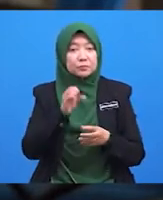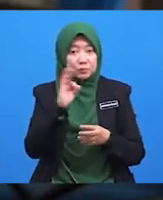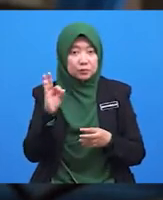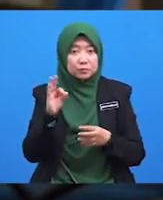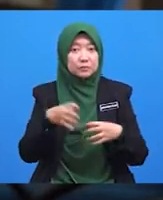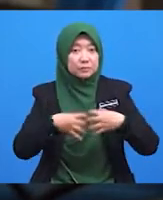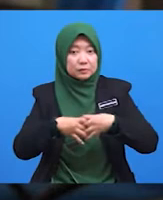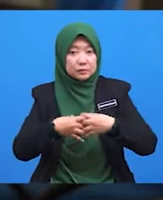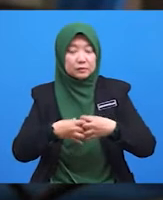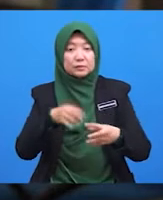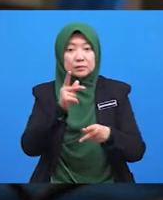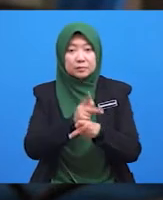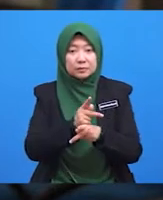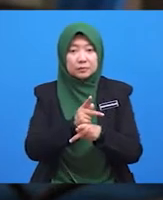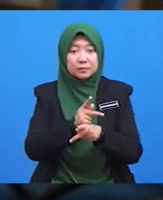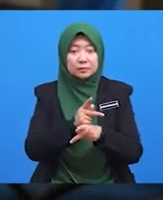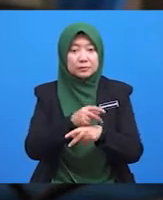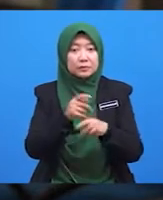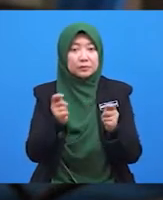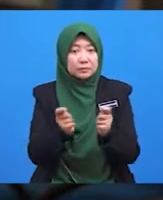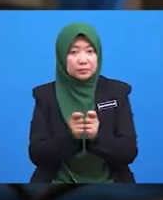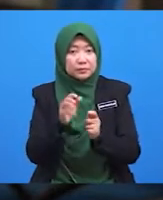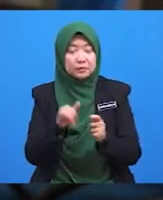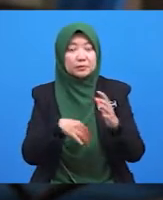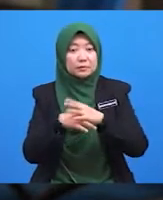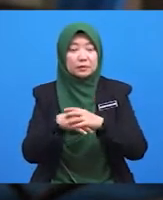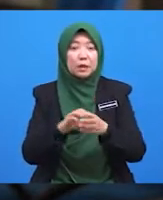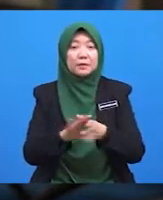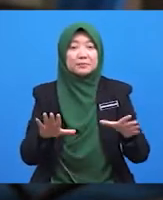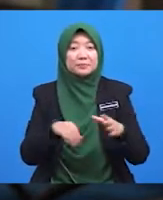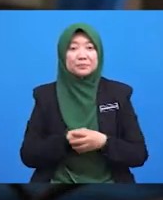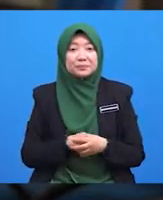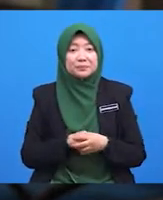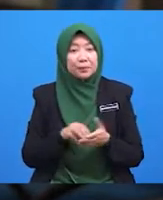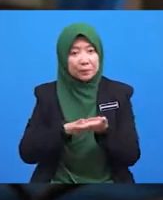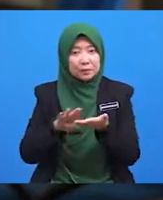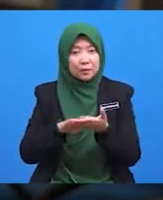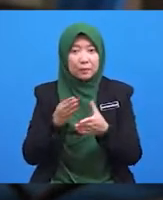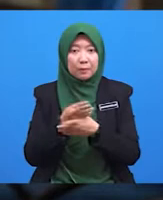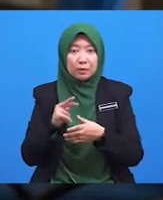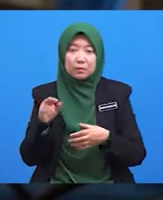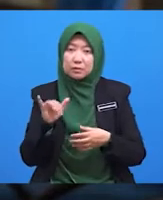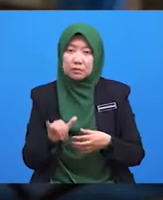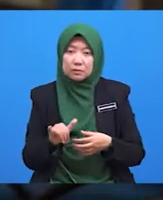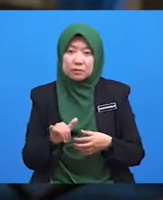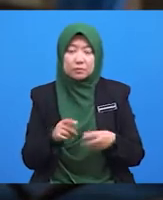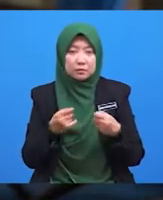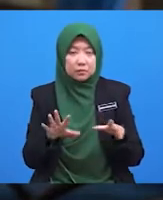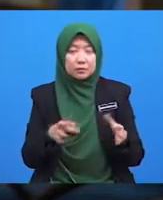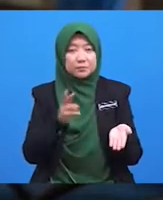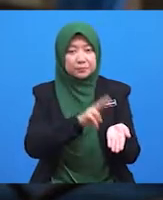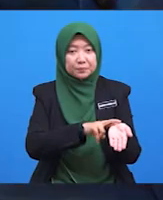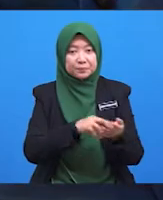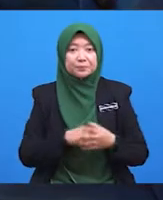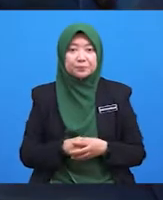mesin, simpan ventus di tempat yang selamat. Bersihkan bahagian yang telah